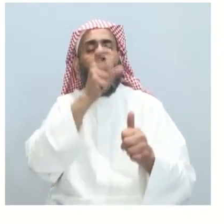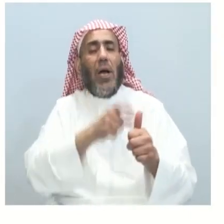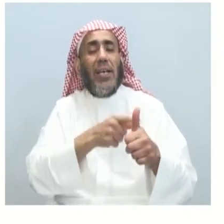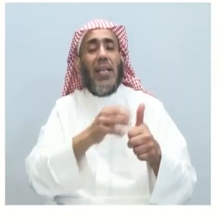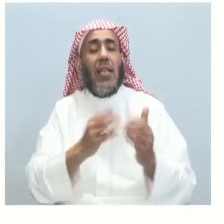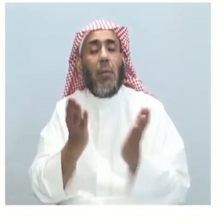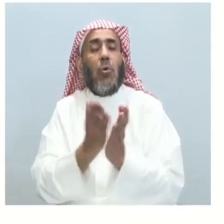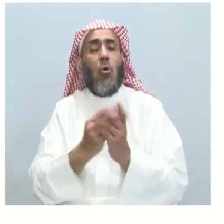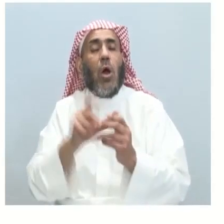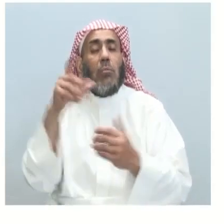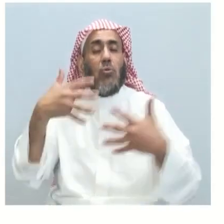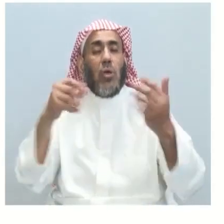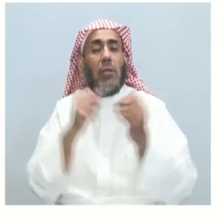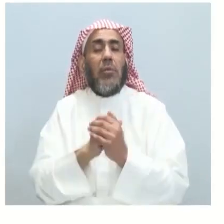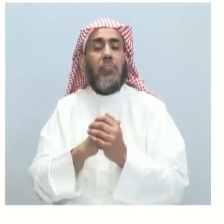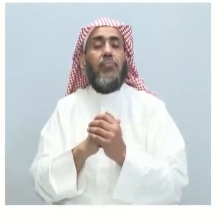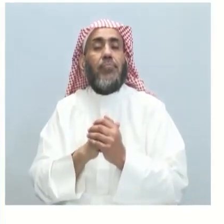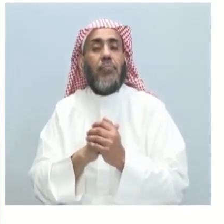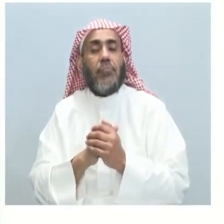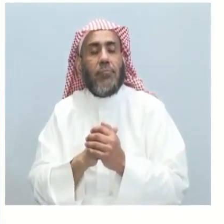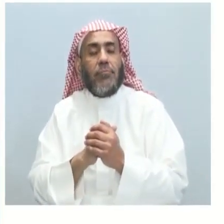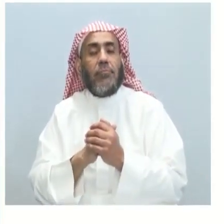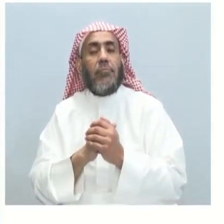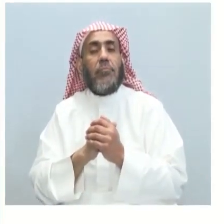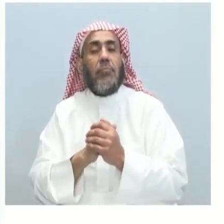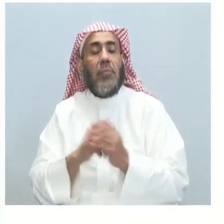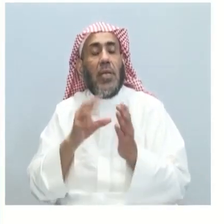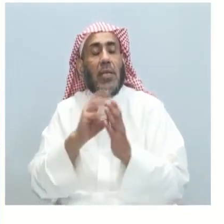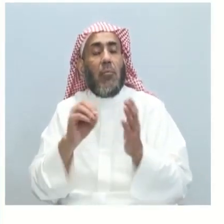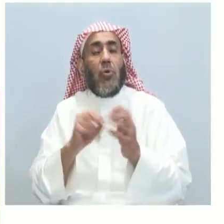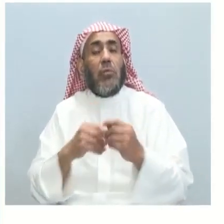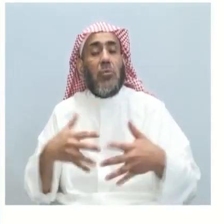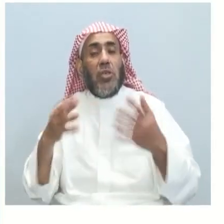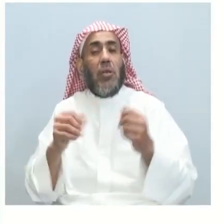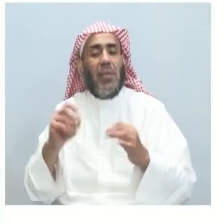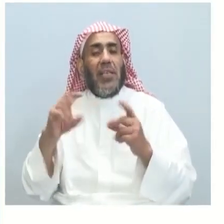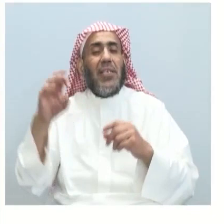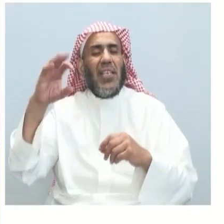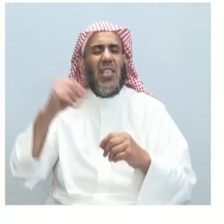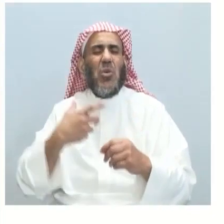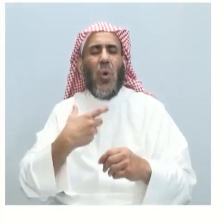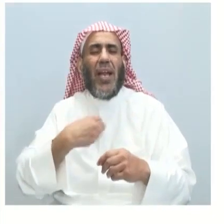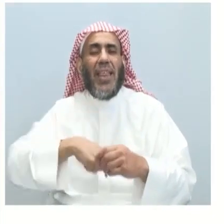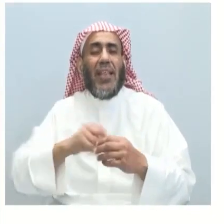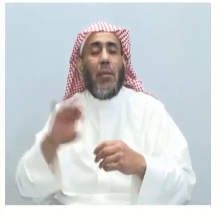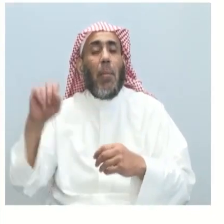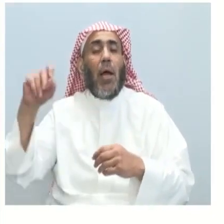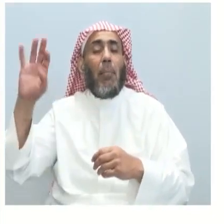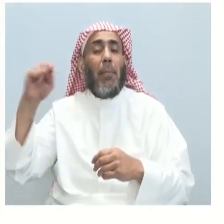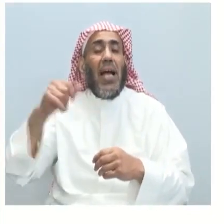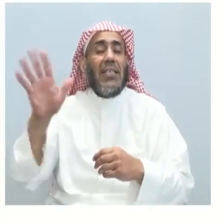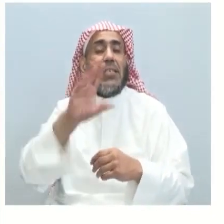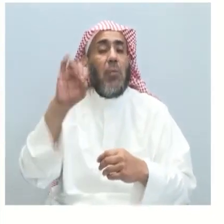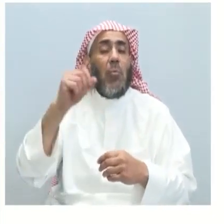المدرسه او اهم شعراء هذه المدرسه نموذج من شعر مدرسه الديوان طبعا عباس محمود العقاد